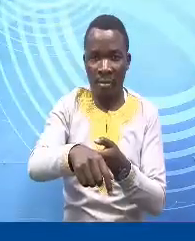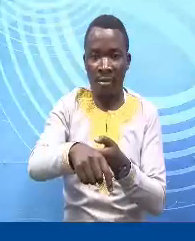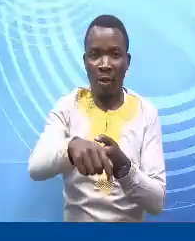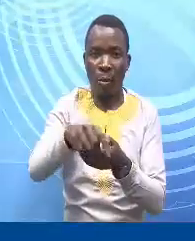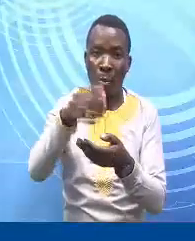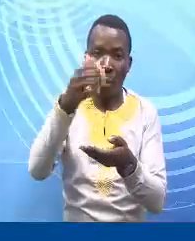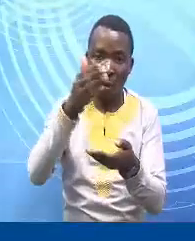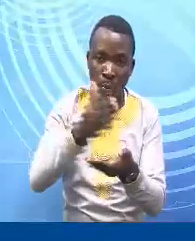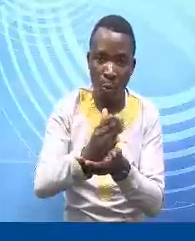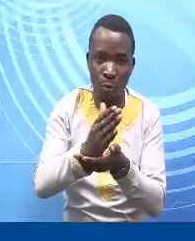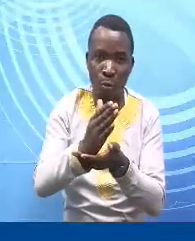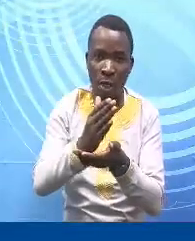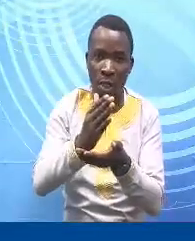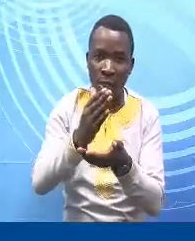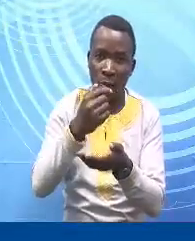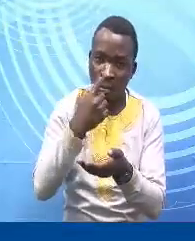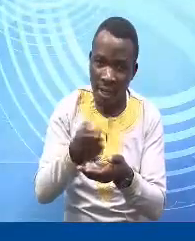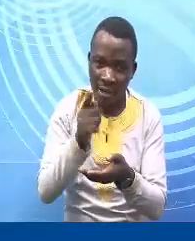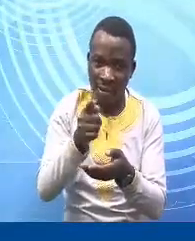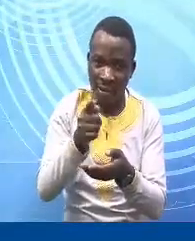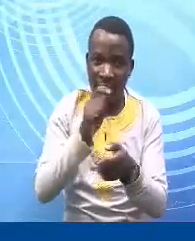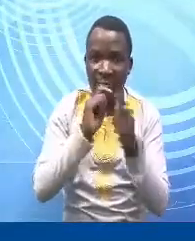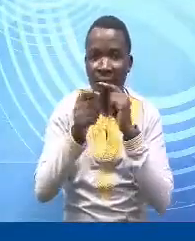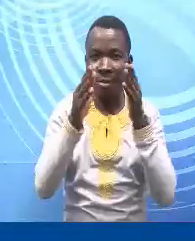mu by'ukuri nkubwire wa munyamakuru we